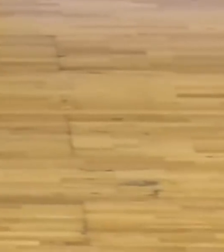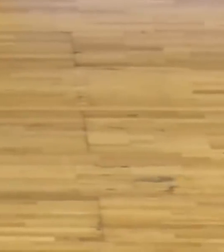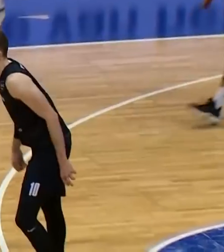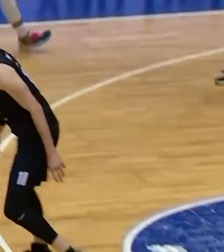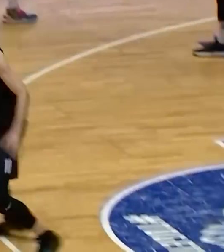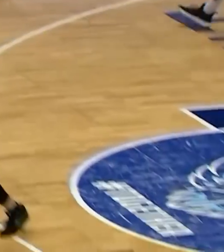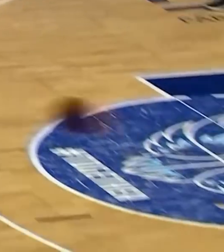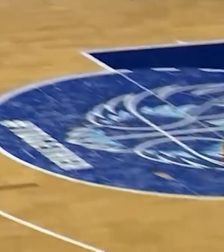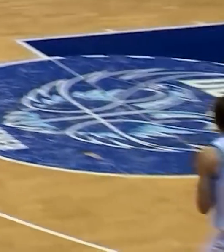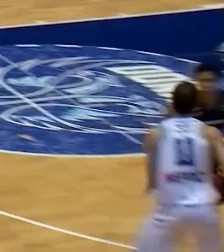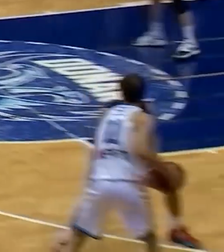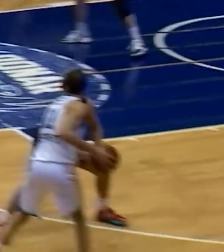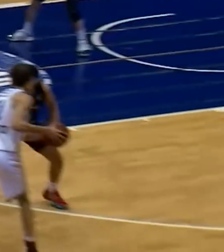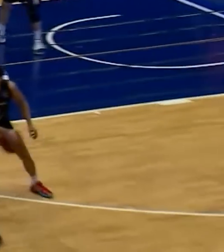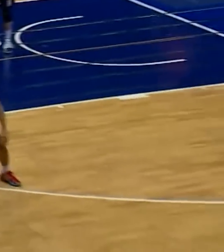gelijk.